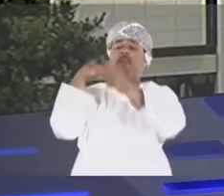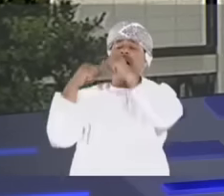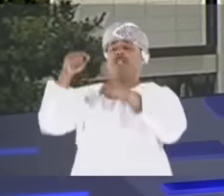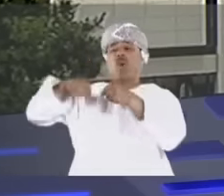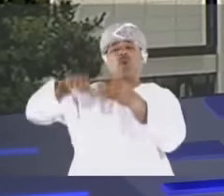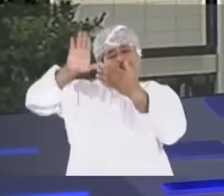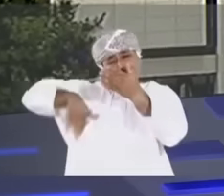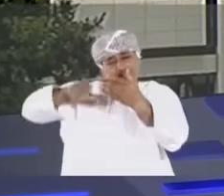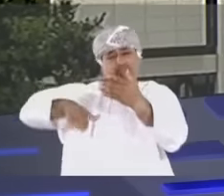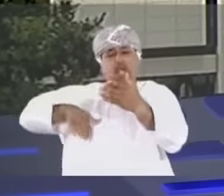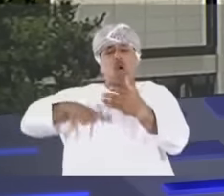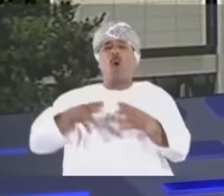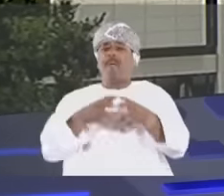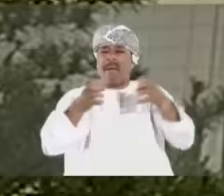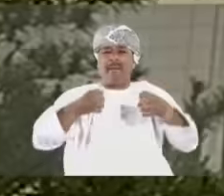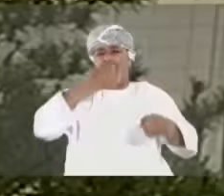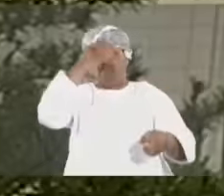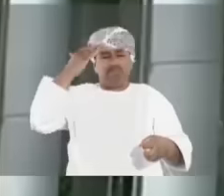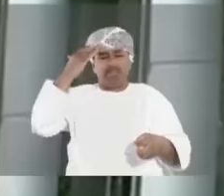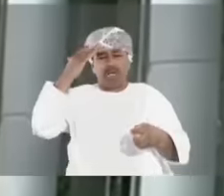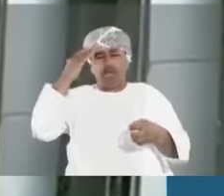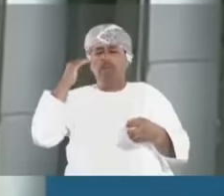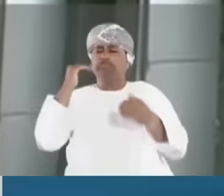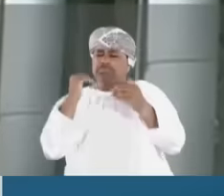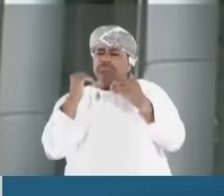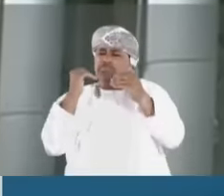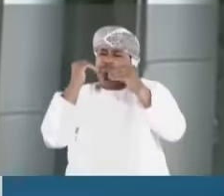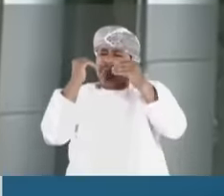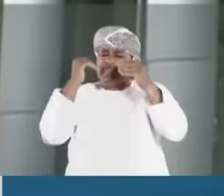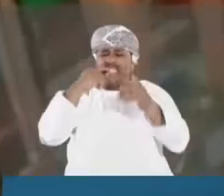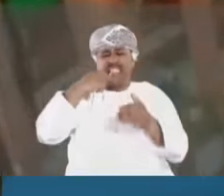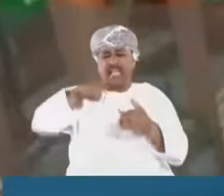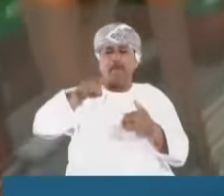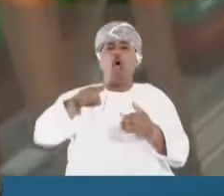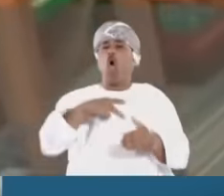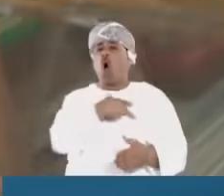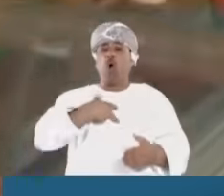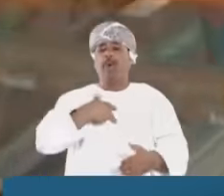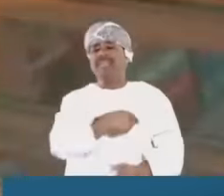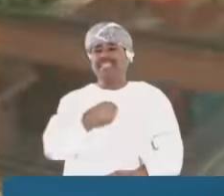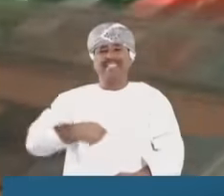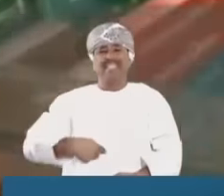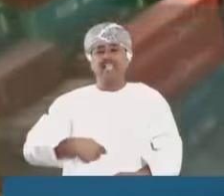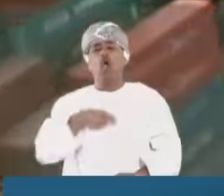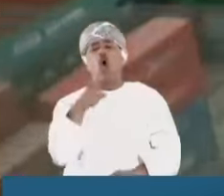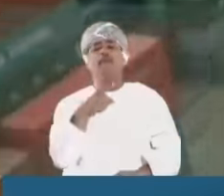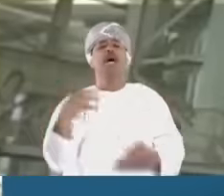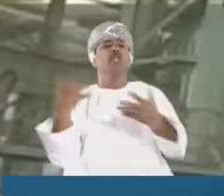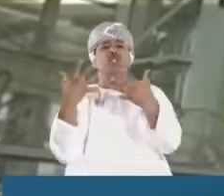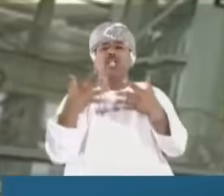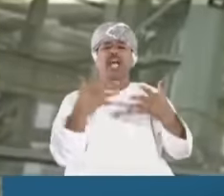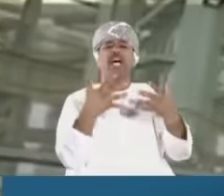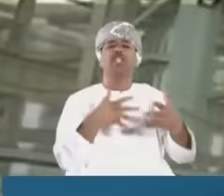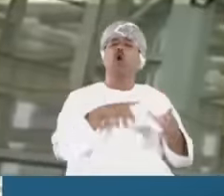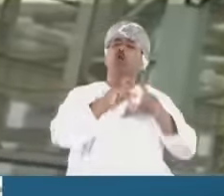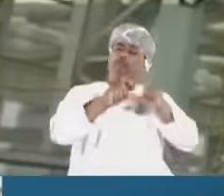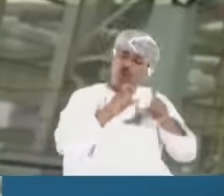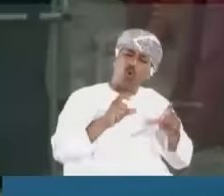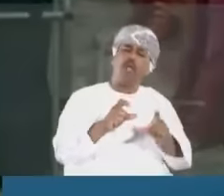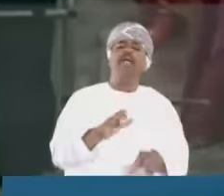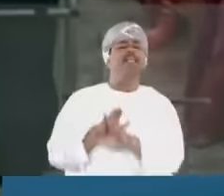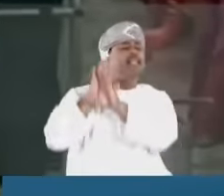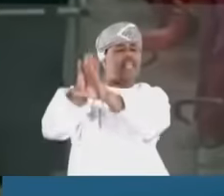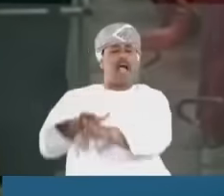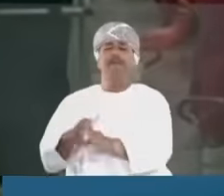ويتوقع المحللون مزيدا من التباطؤ هذا العام. وطالبت الحكومة الصينية من المؤسسات المالية تعزيز